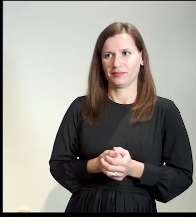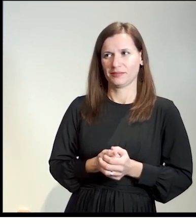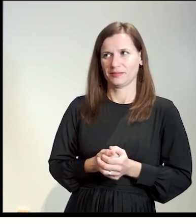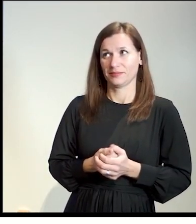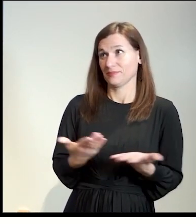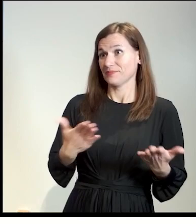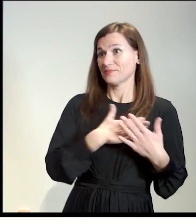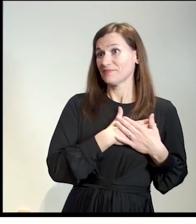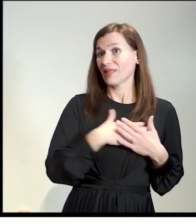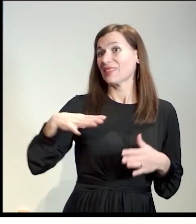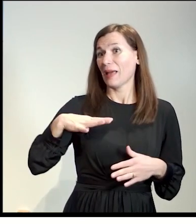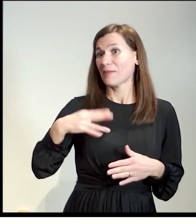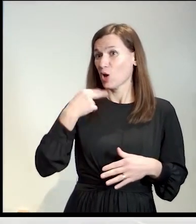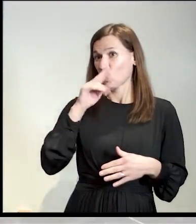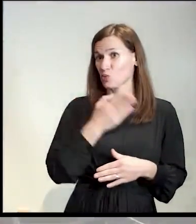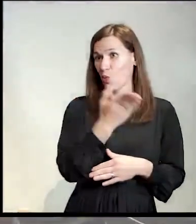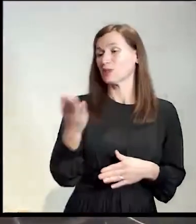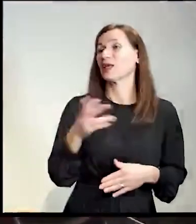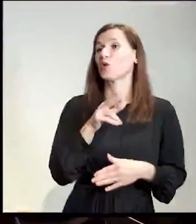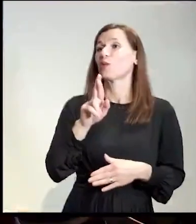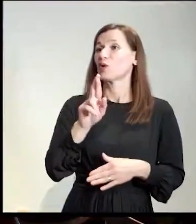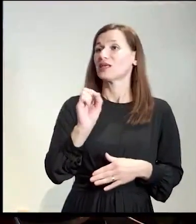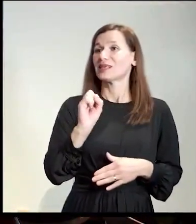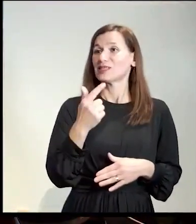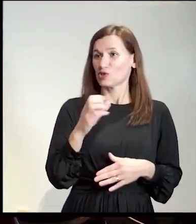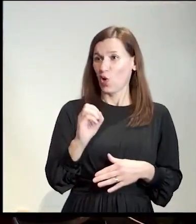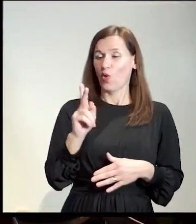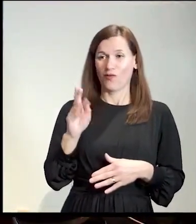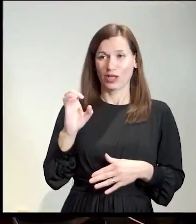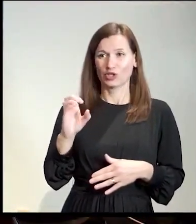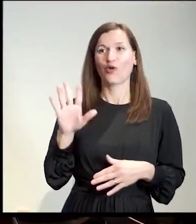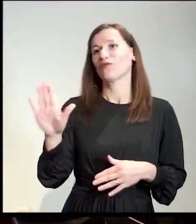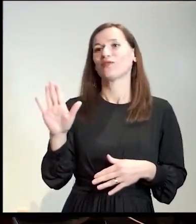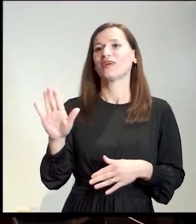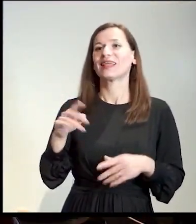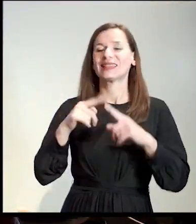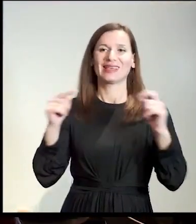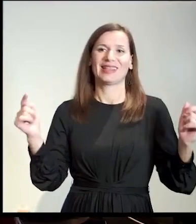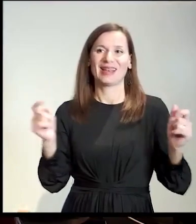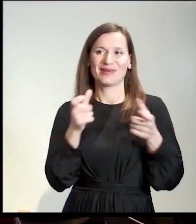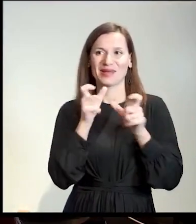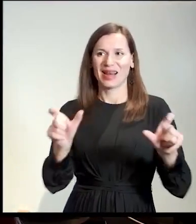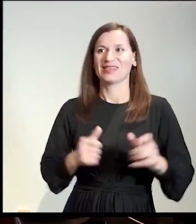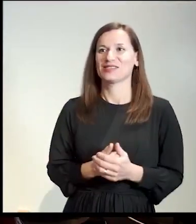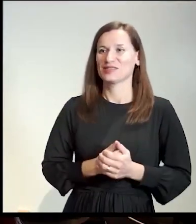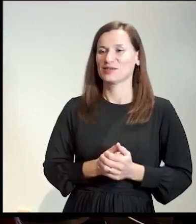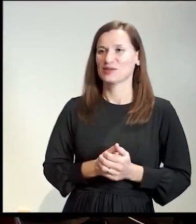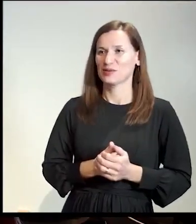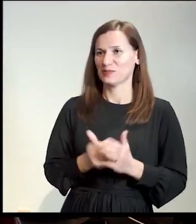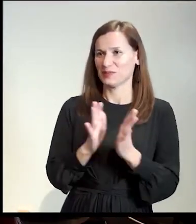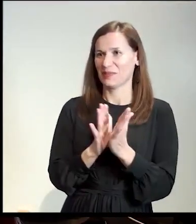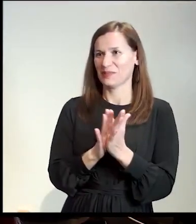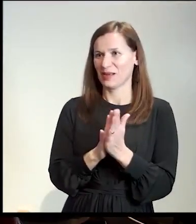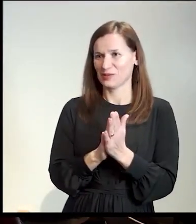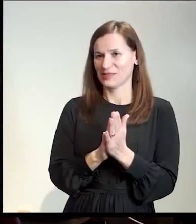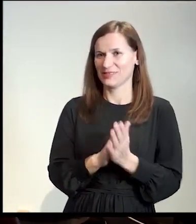Dame in gospodje, to je bil Risto Kovačev v svojim digitalnim glasom. En aplavz, prosim.